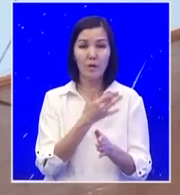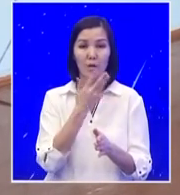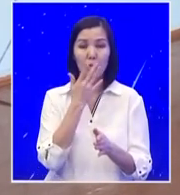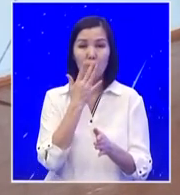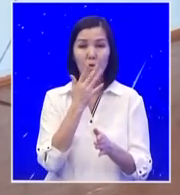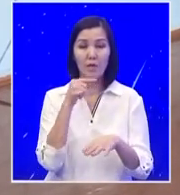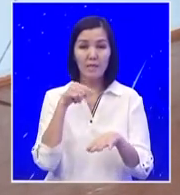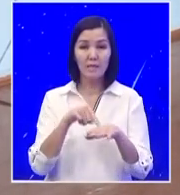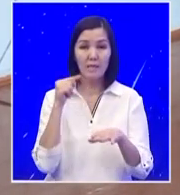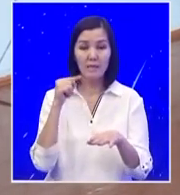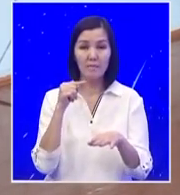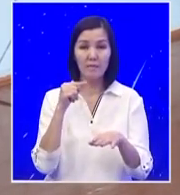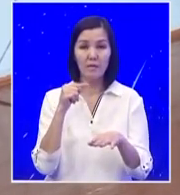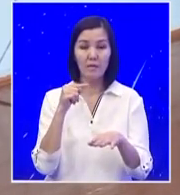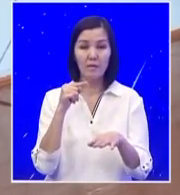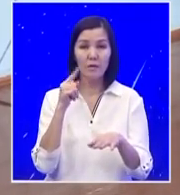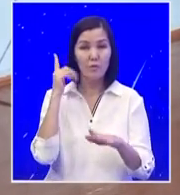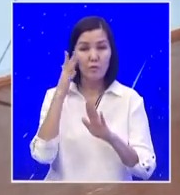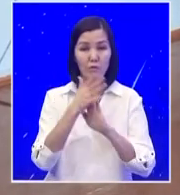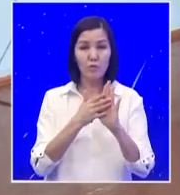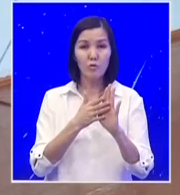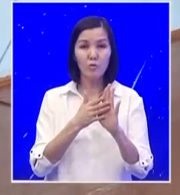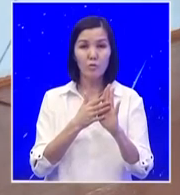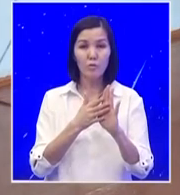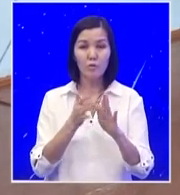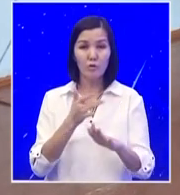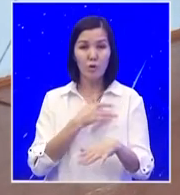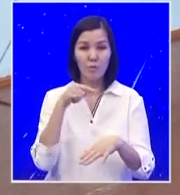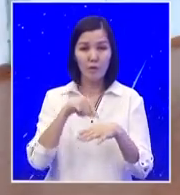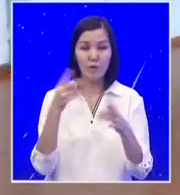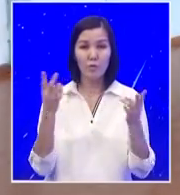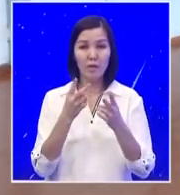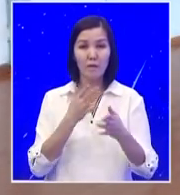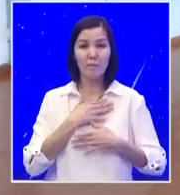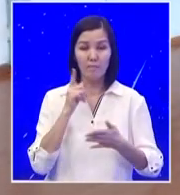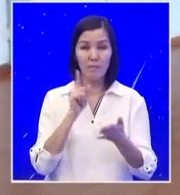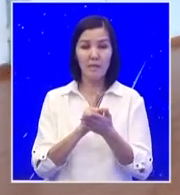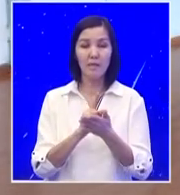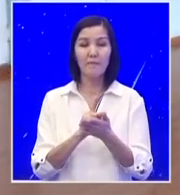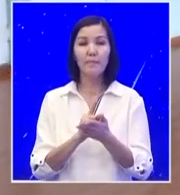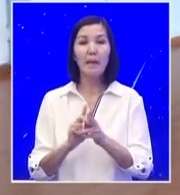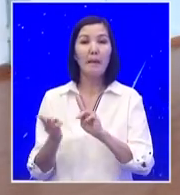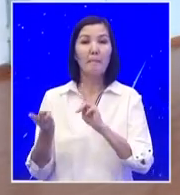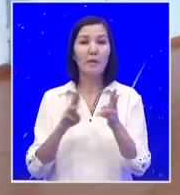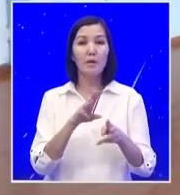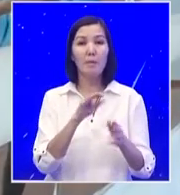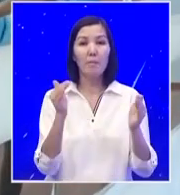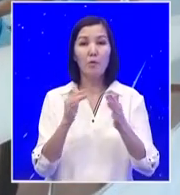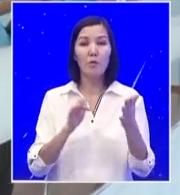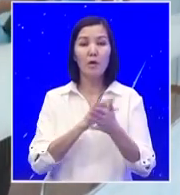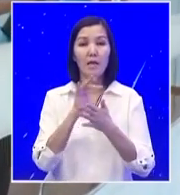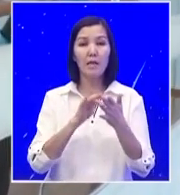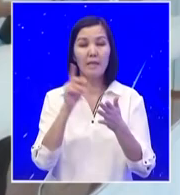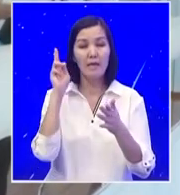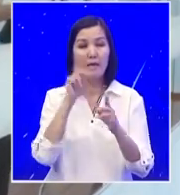Ұлттық сезімді сіңдіре білу, осы менің міндетім деп ойлаймын. Тәжірибелі биші Моно қаладағы қазақ мектебі